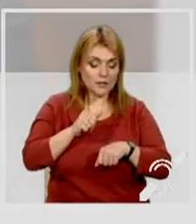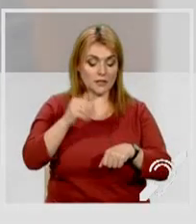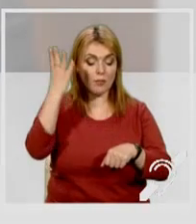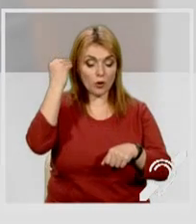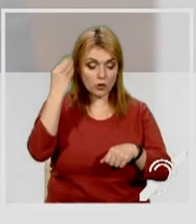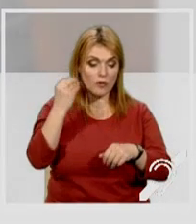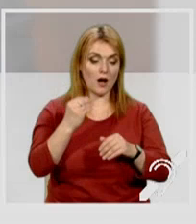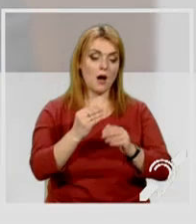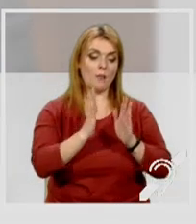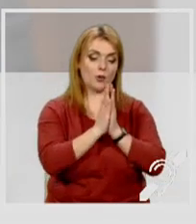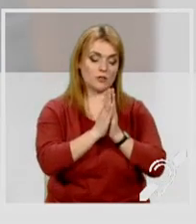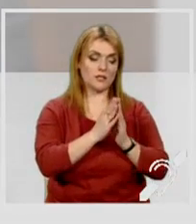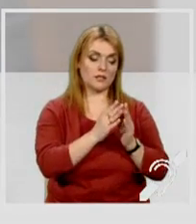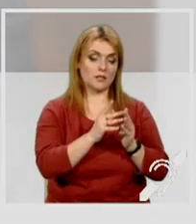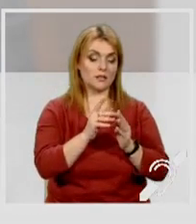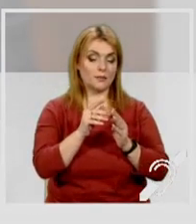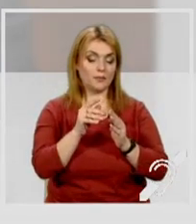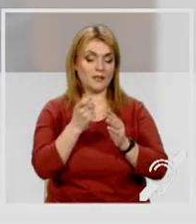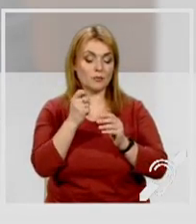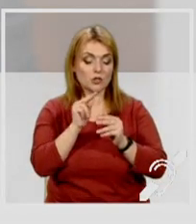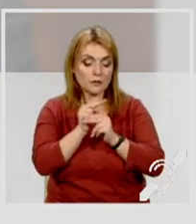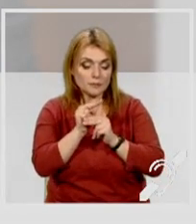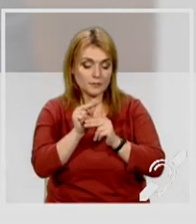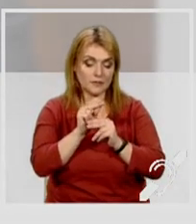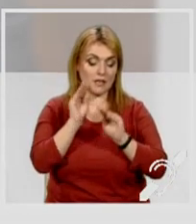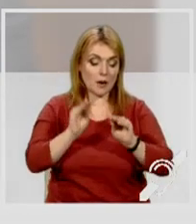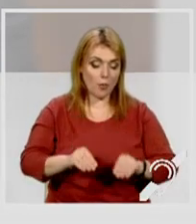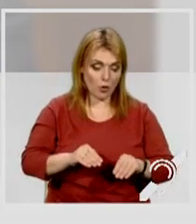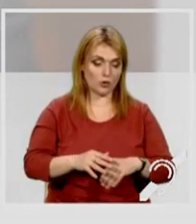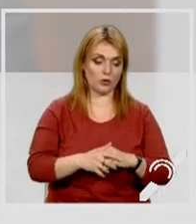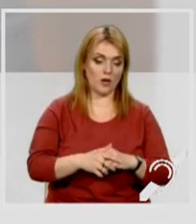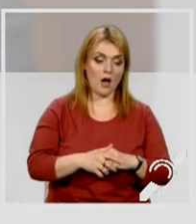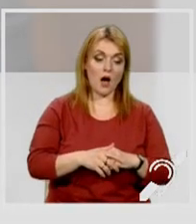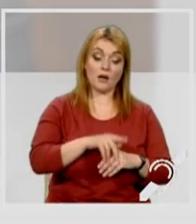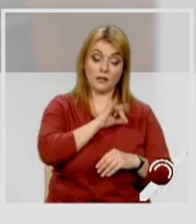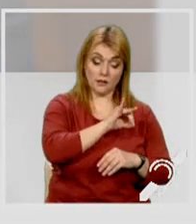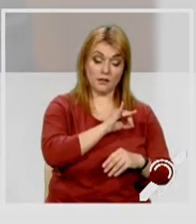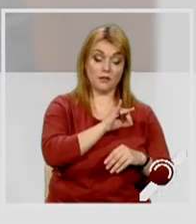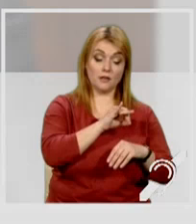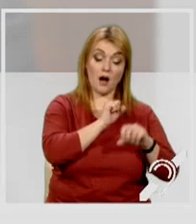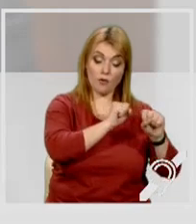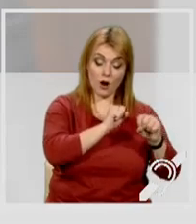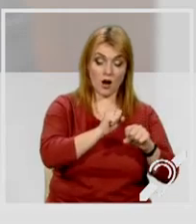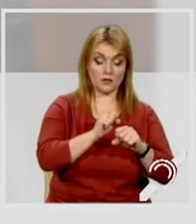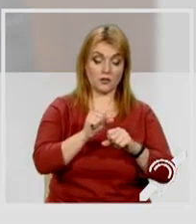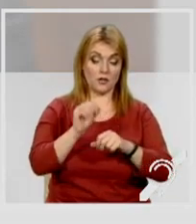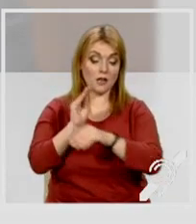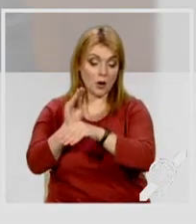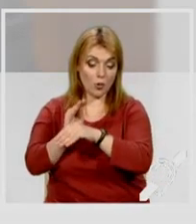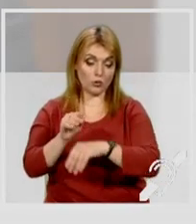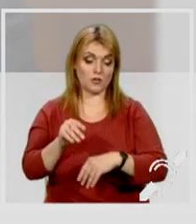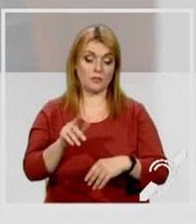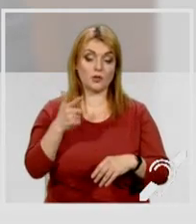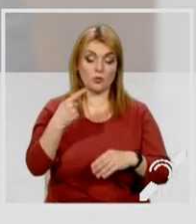cu o somație și o negare a constatărilor identificate de către oficiul avocatului poporului, ci și cu solicitarea de a modifica raportul